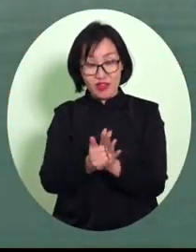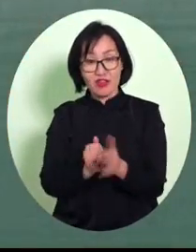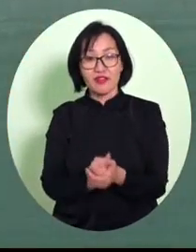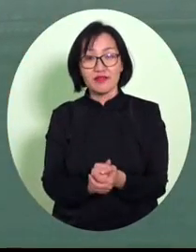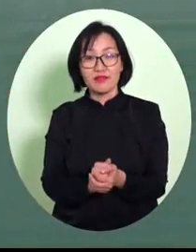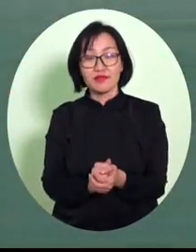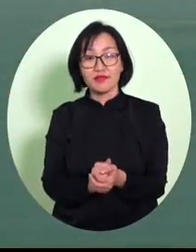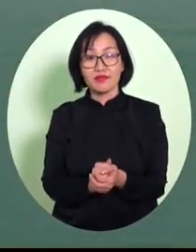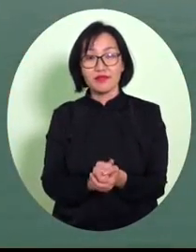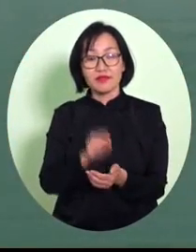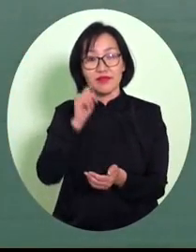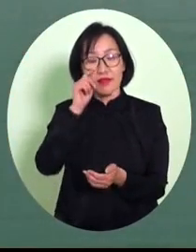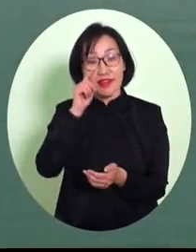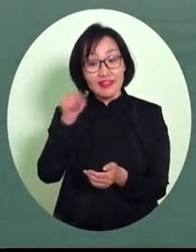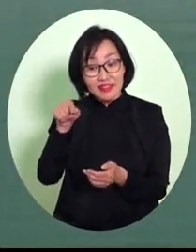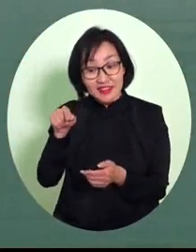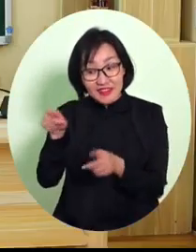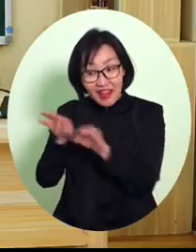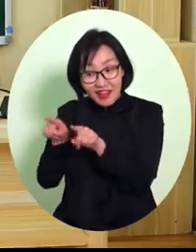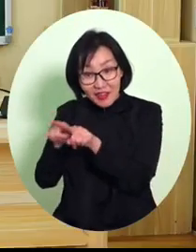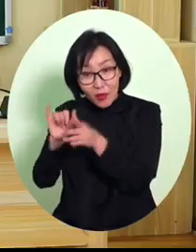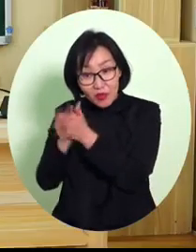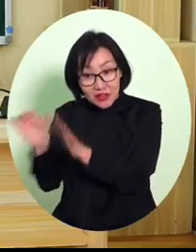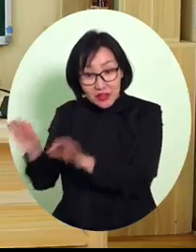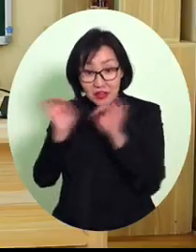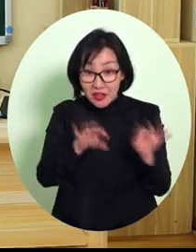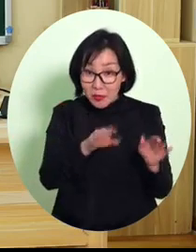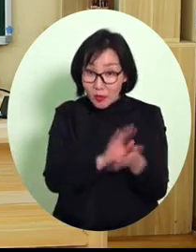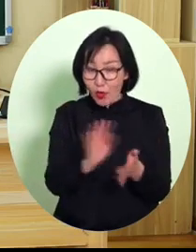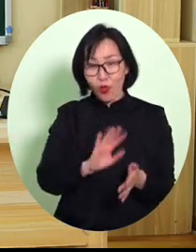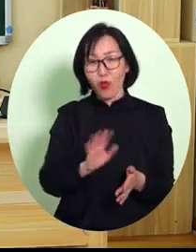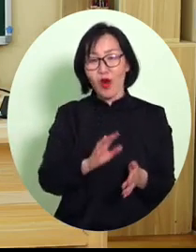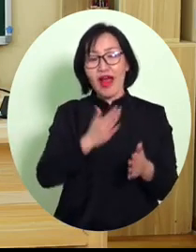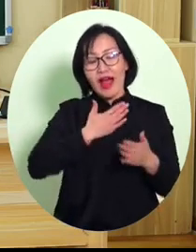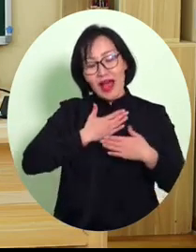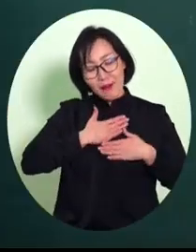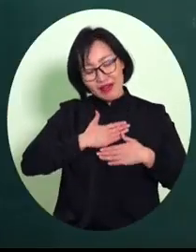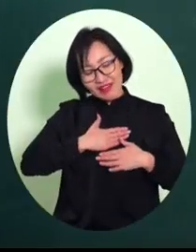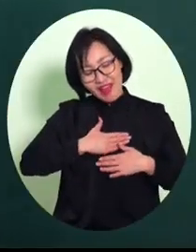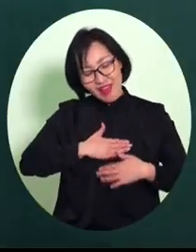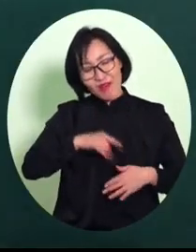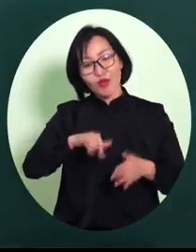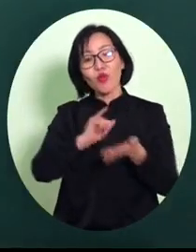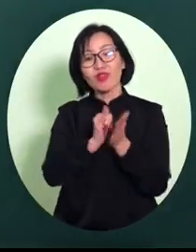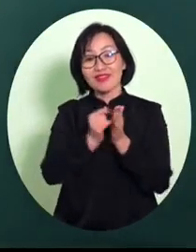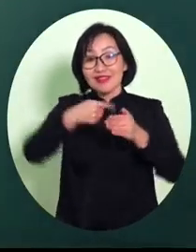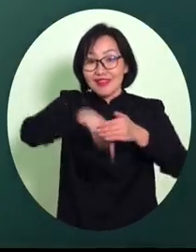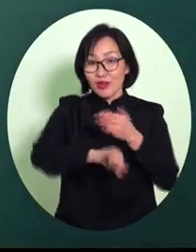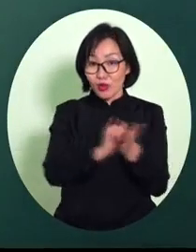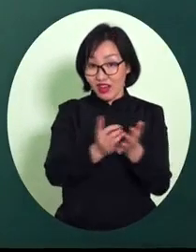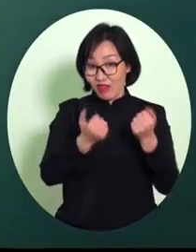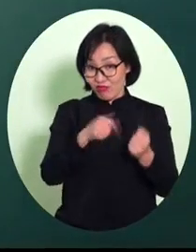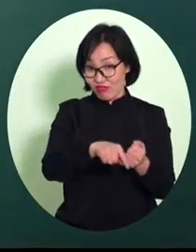мань энэ санааг авсан бэлээ. Үгүй ээ тий. Амар тайван сэтгэл тэнүүн болох гэдэг үгнээс утгаар нь авсан тийм